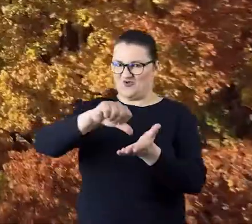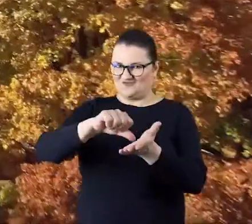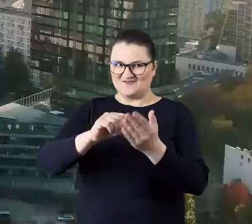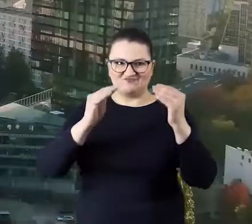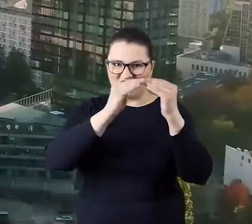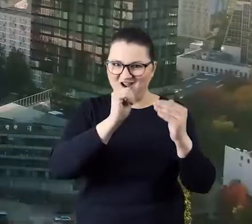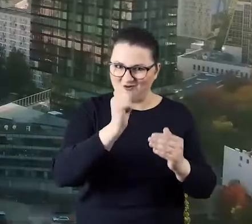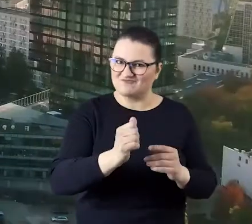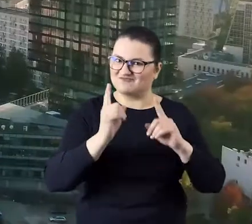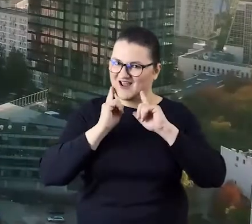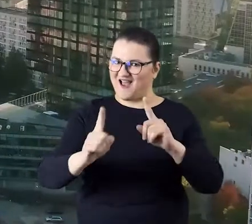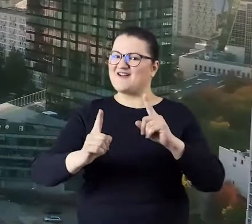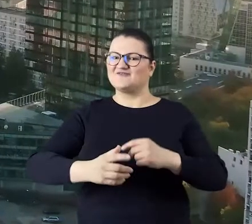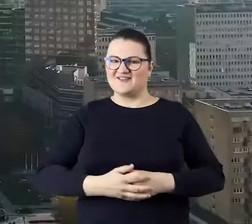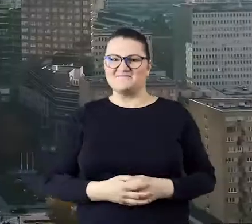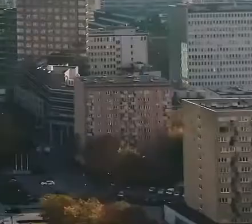Prawdziwa europejska stolica.